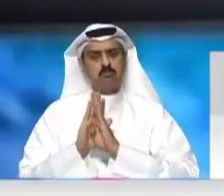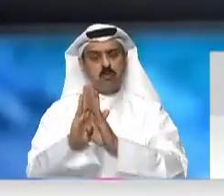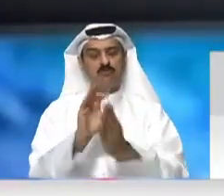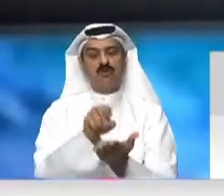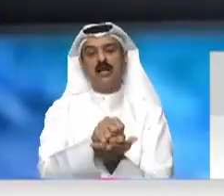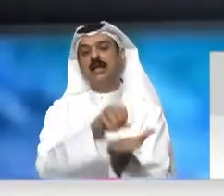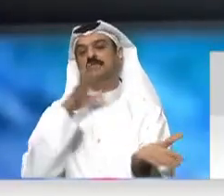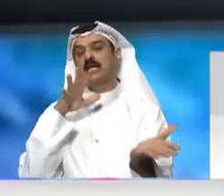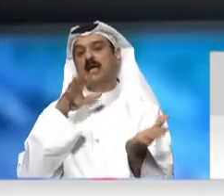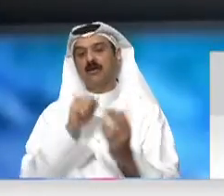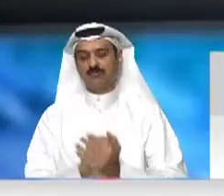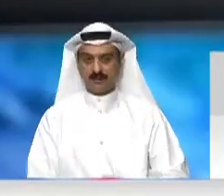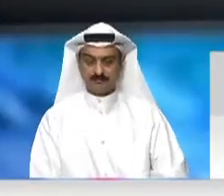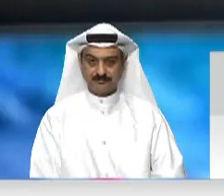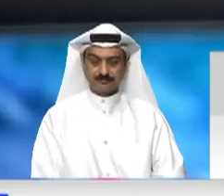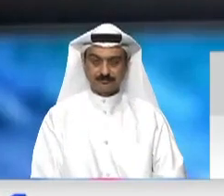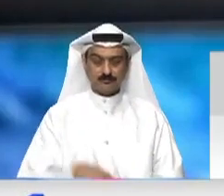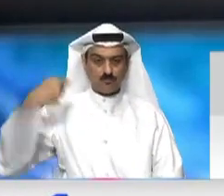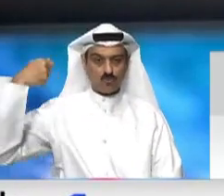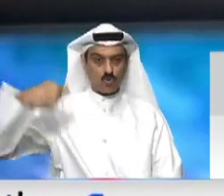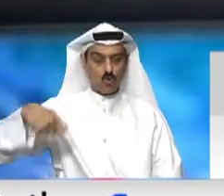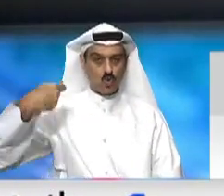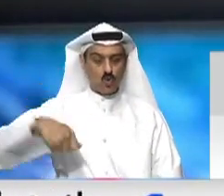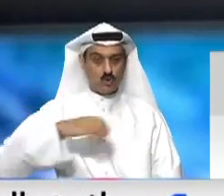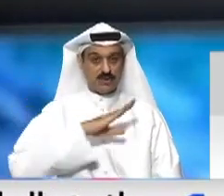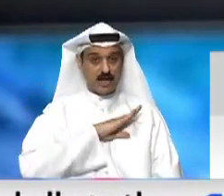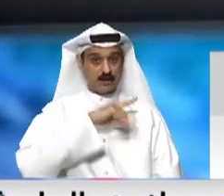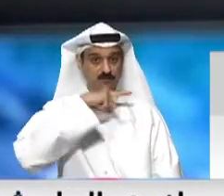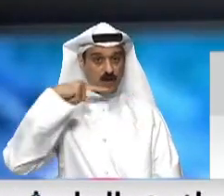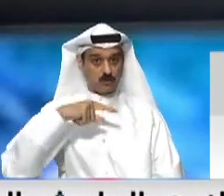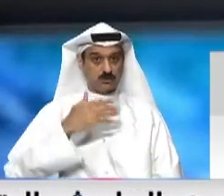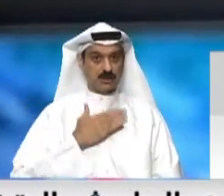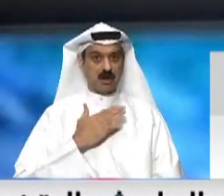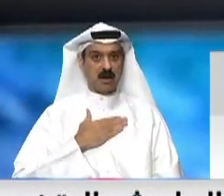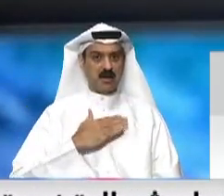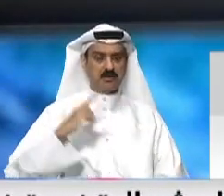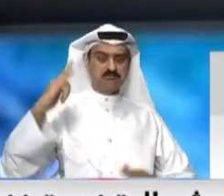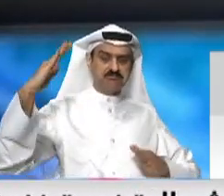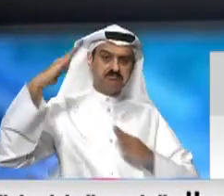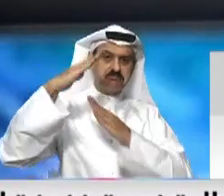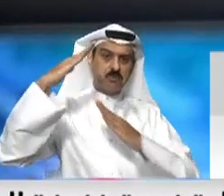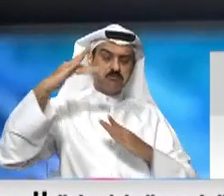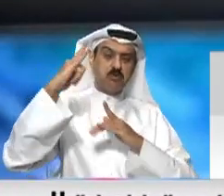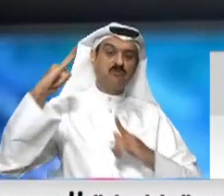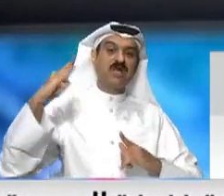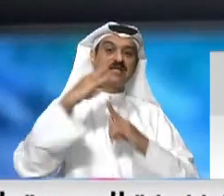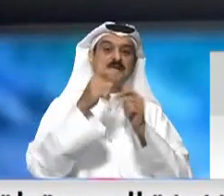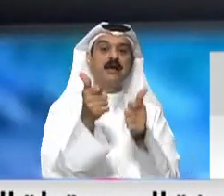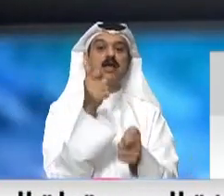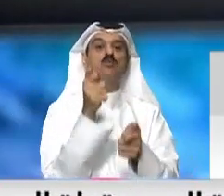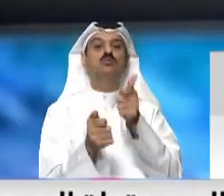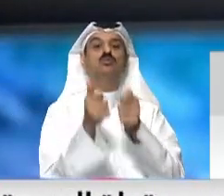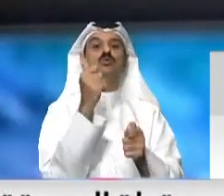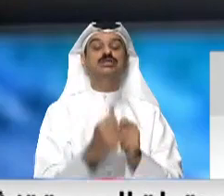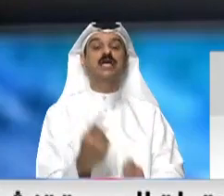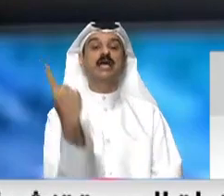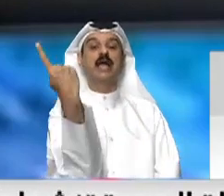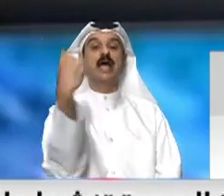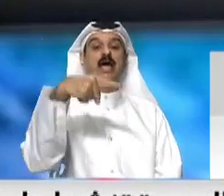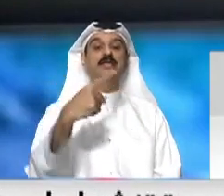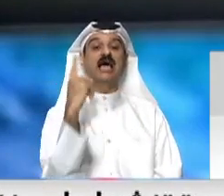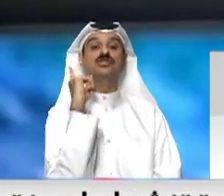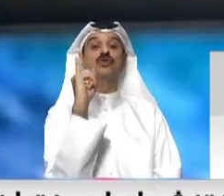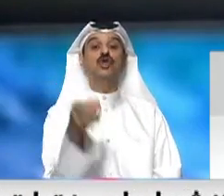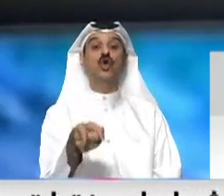استغلالها وزاره الدفاع الروسيه قالت ان دفاعاتها الجويه اسقطت 11 طائره مسيره اوكرانيه خلال يوم